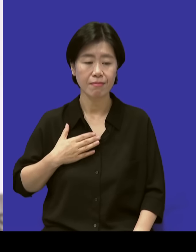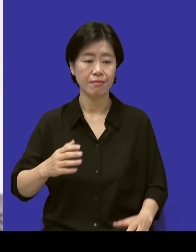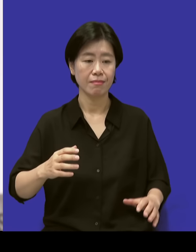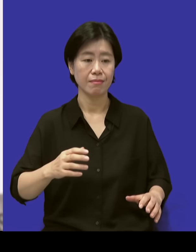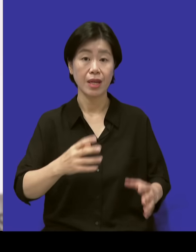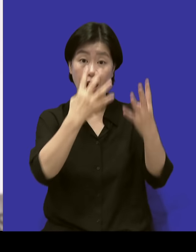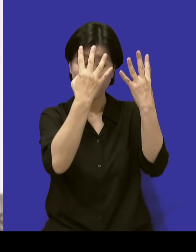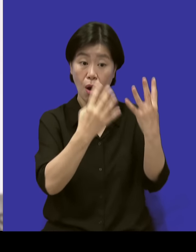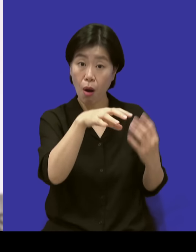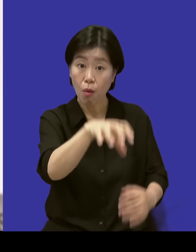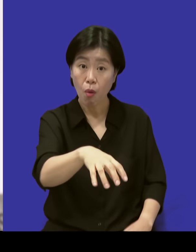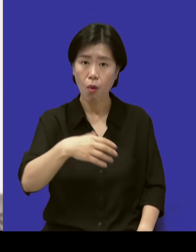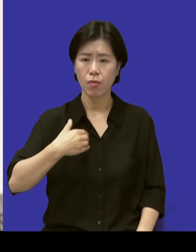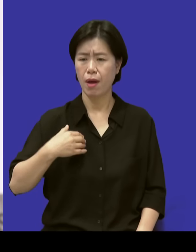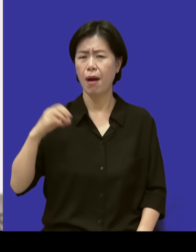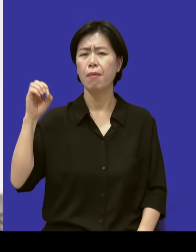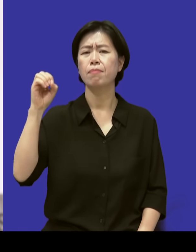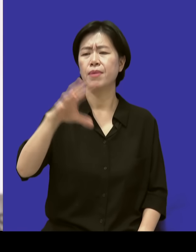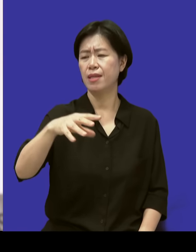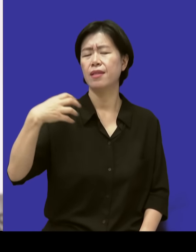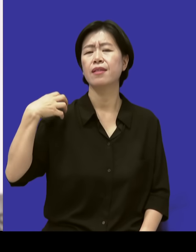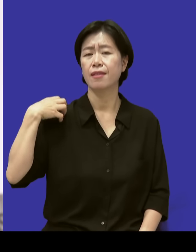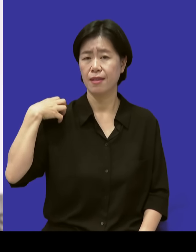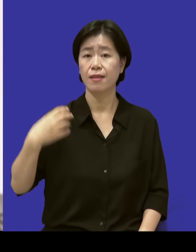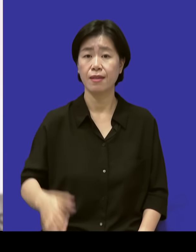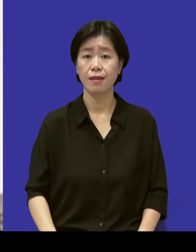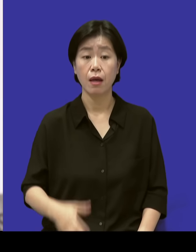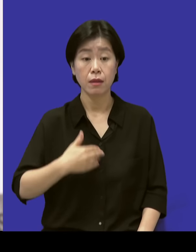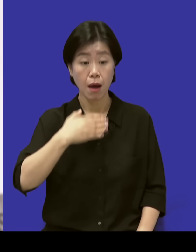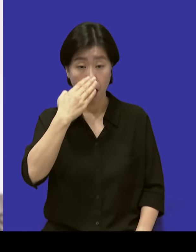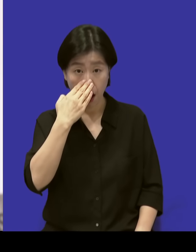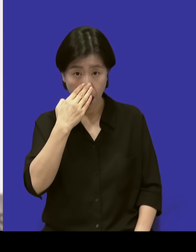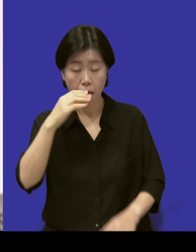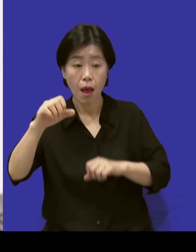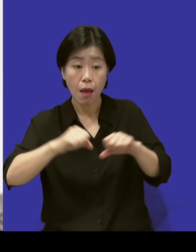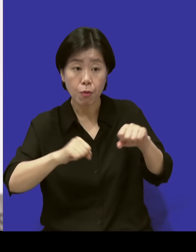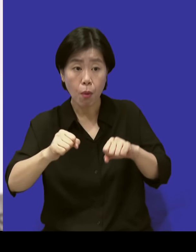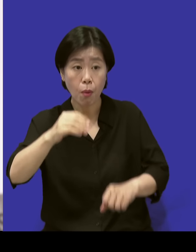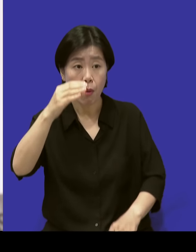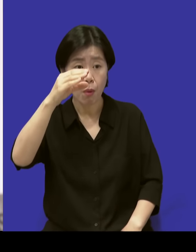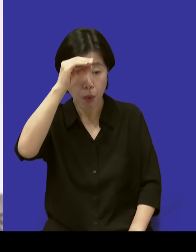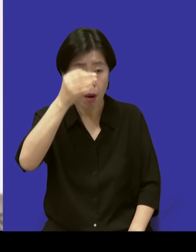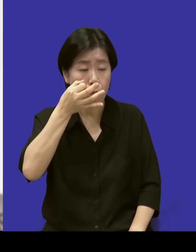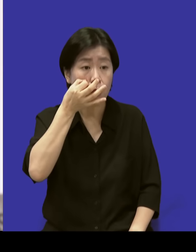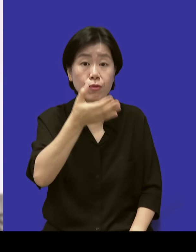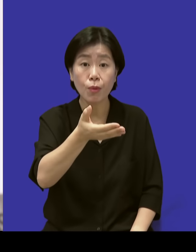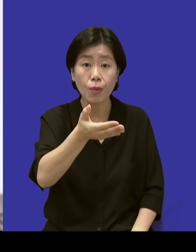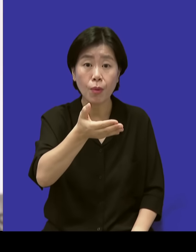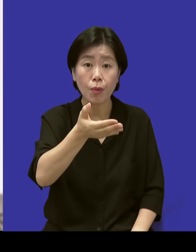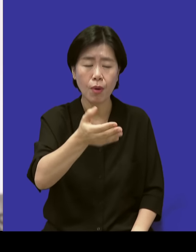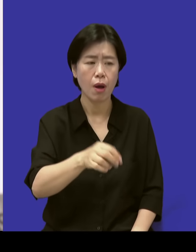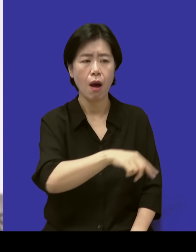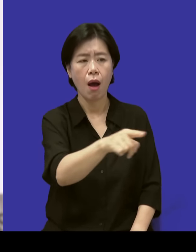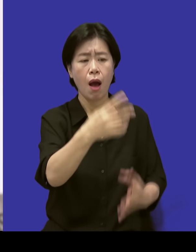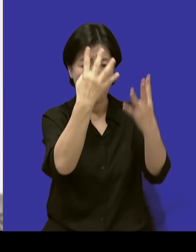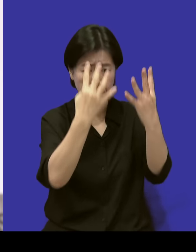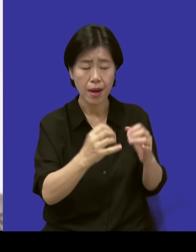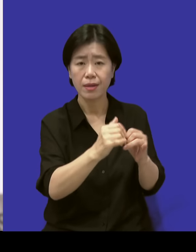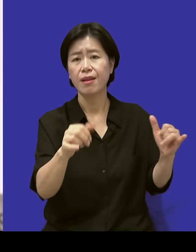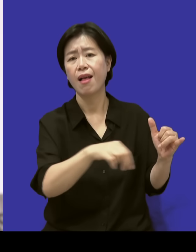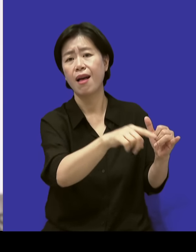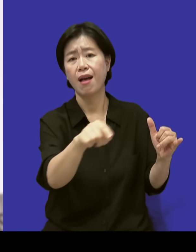내가 너의 그 착한 행실로 인해서 그 수용자들 그 살인하고